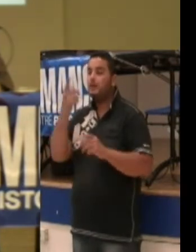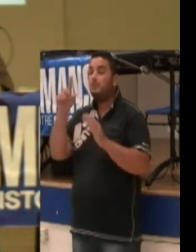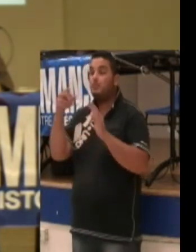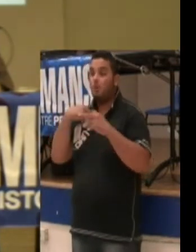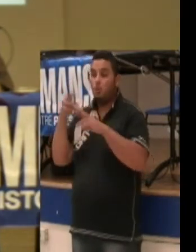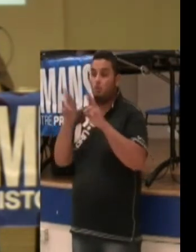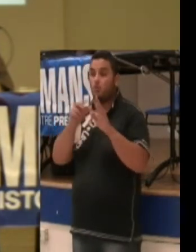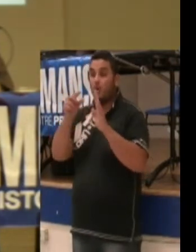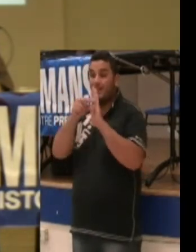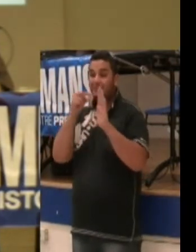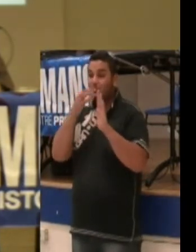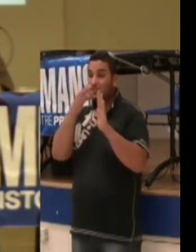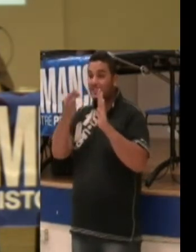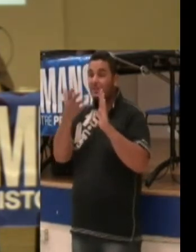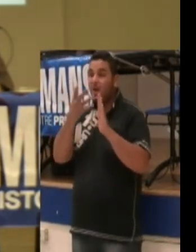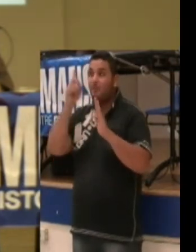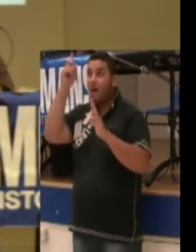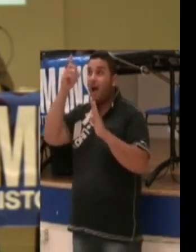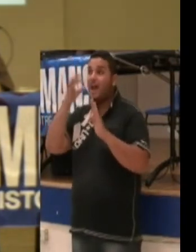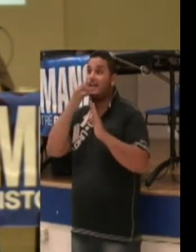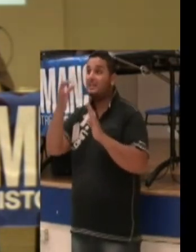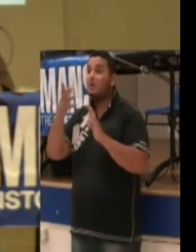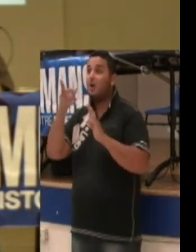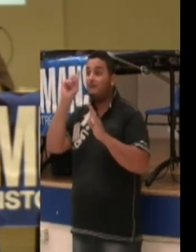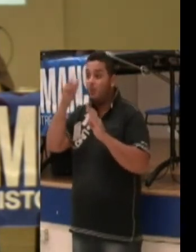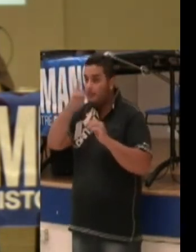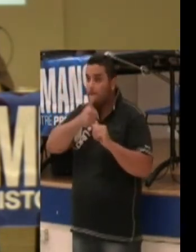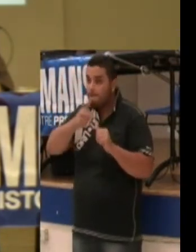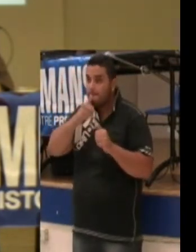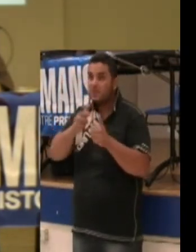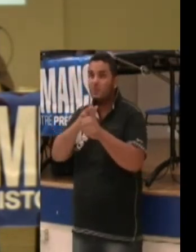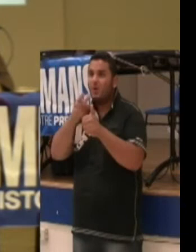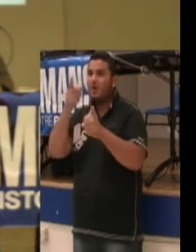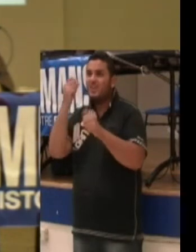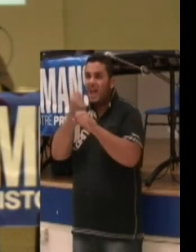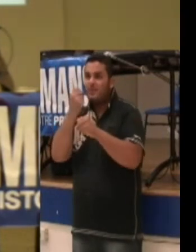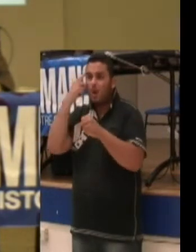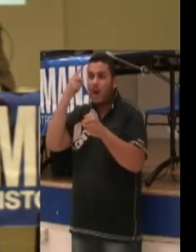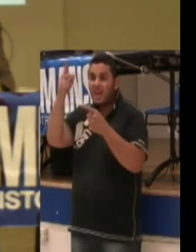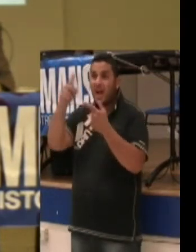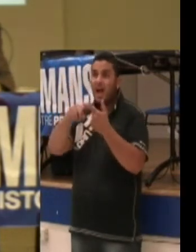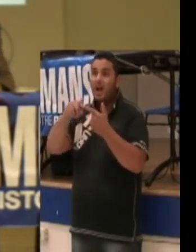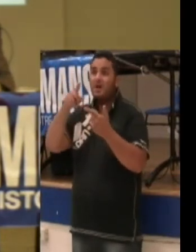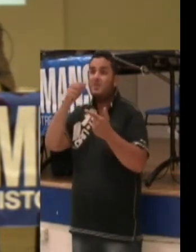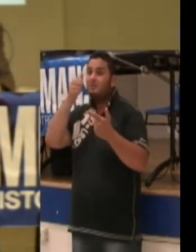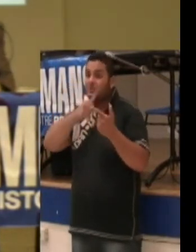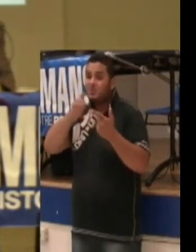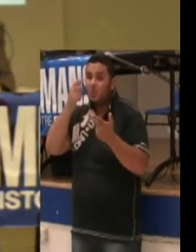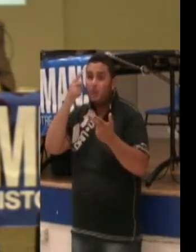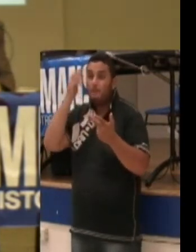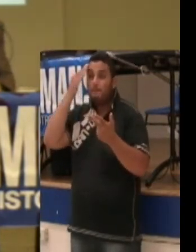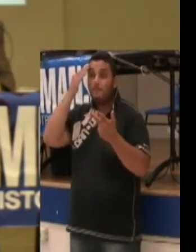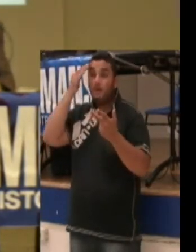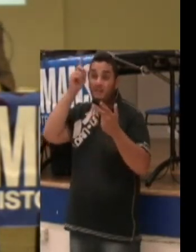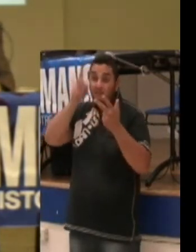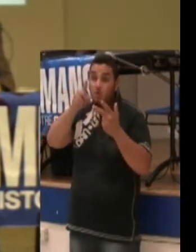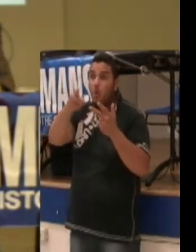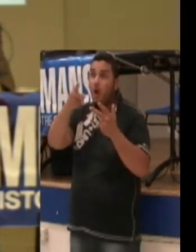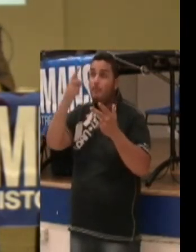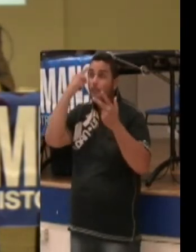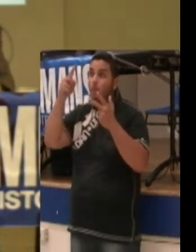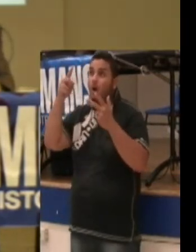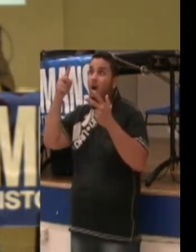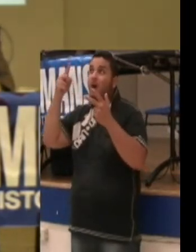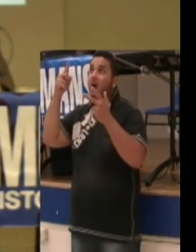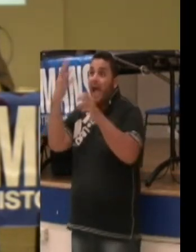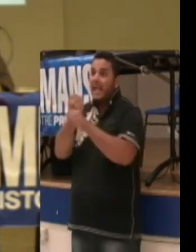wa taqullaha la'allakum tuflihun. Tuflihun, ça veut dire quoi? Tuflih, ça veut dire qu'Allah subhanahu wa ta'ala va être